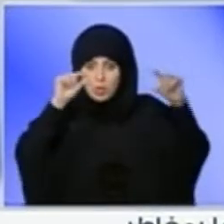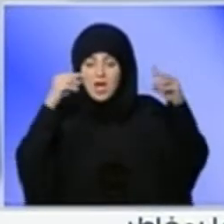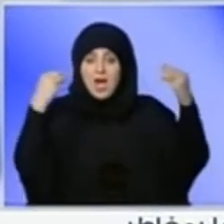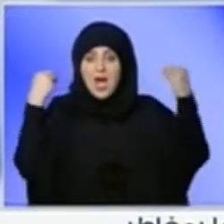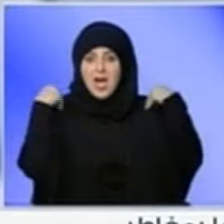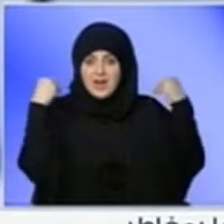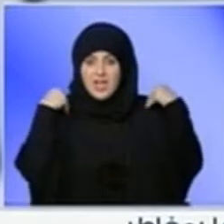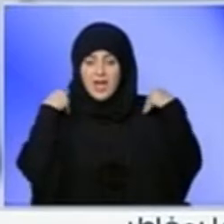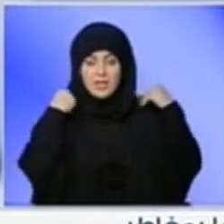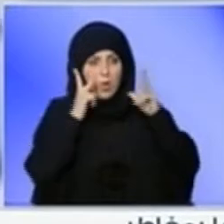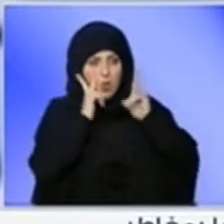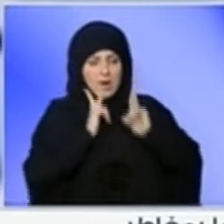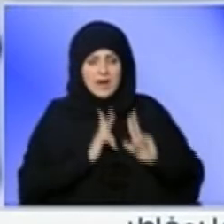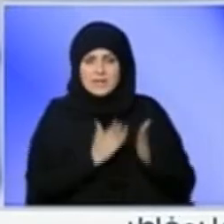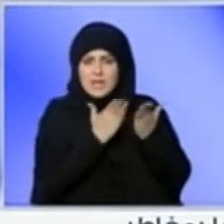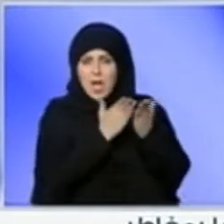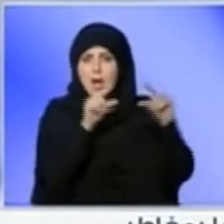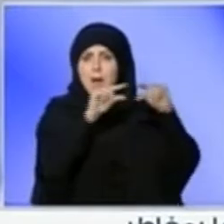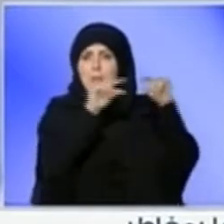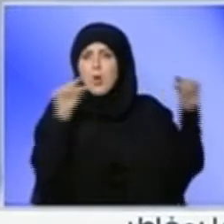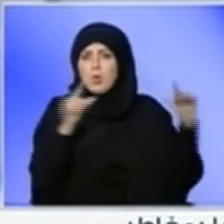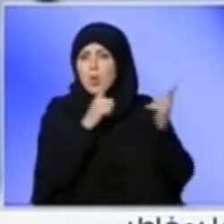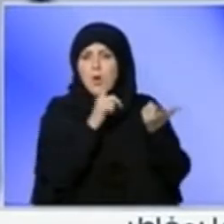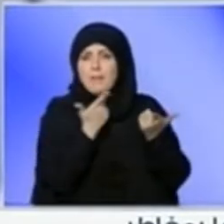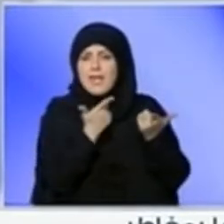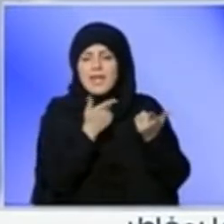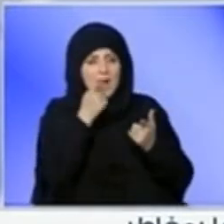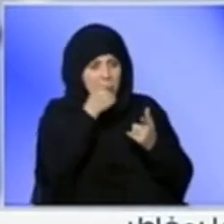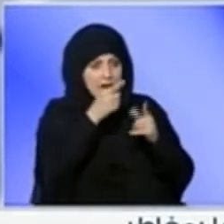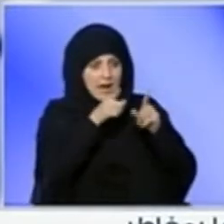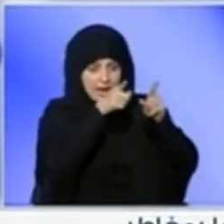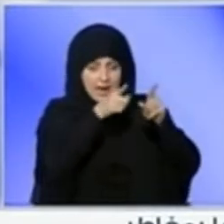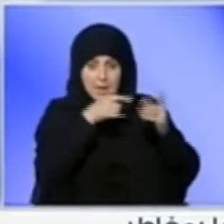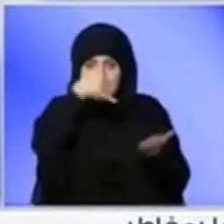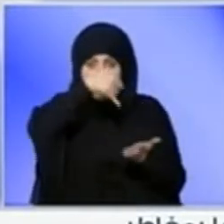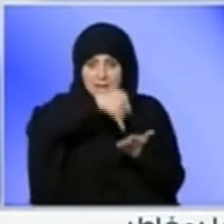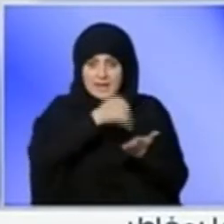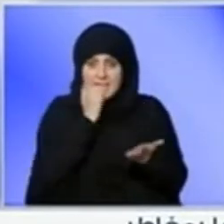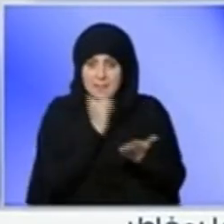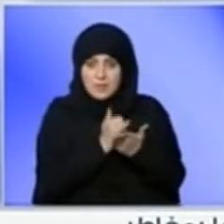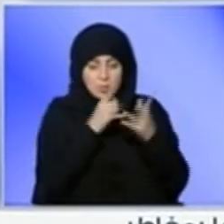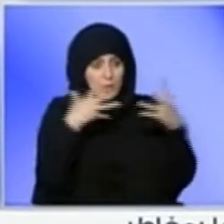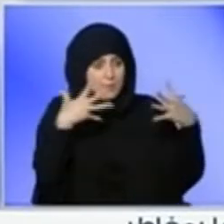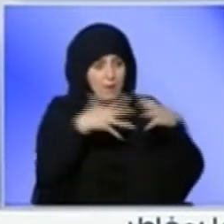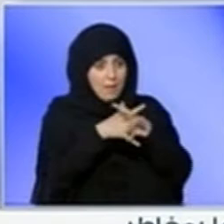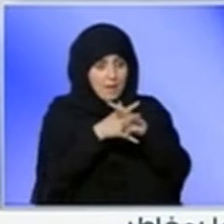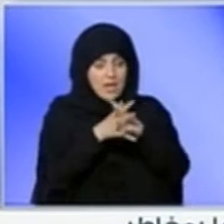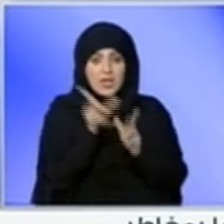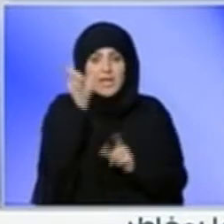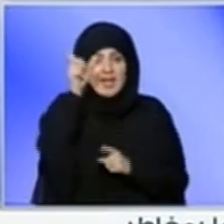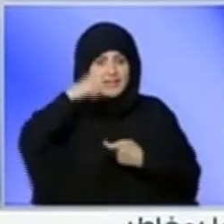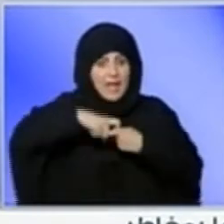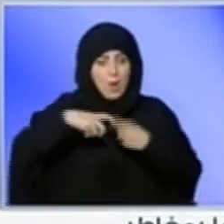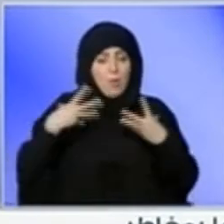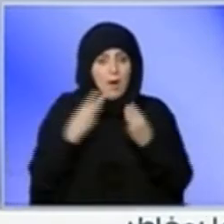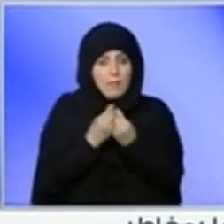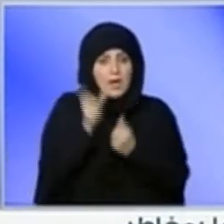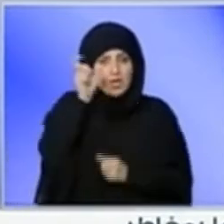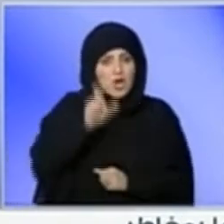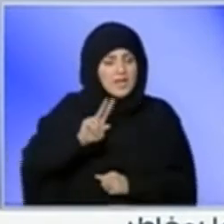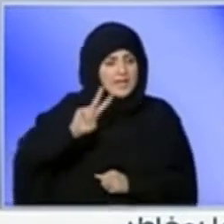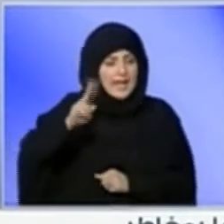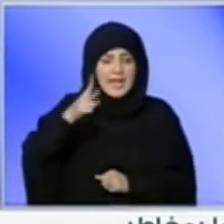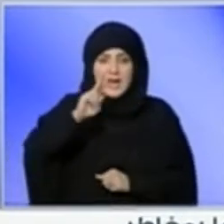الرياضة والنزاهة سيكون عن طريق طبعا مشاركتنا احنا، ستكون مع شركاء آخرين. احنا طبعا